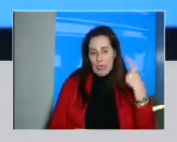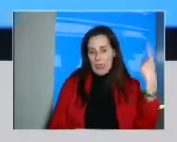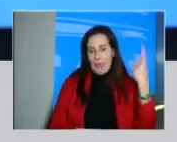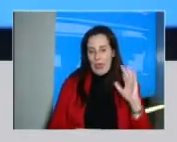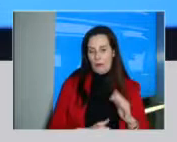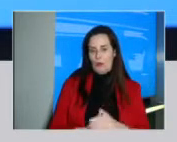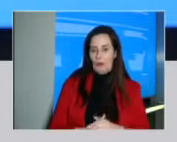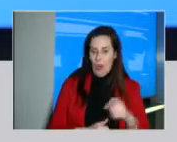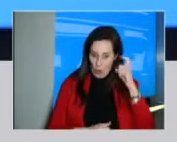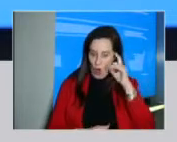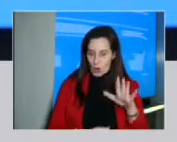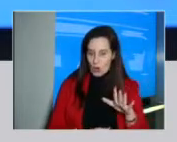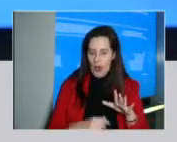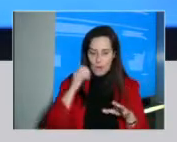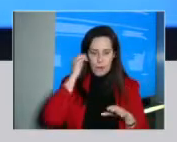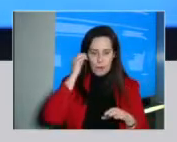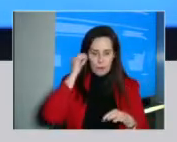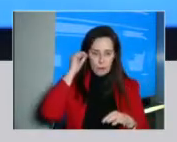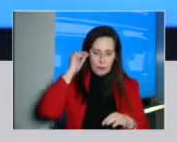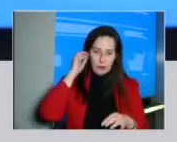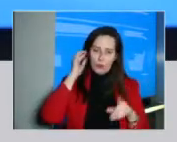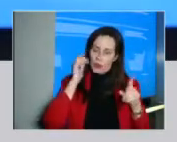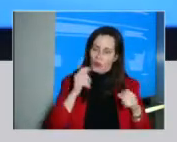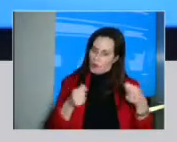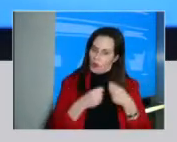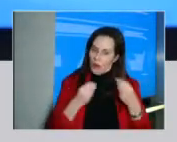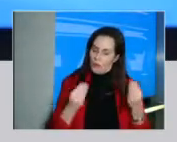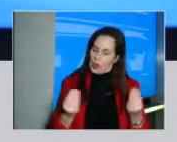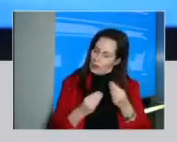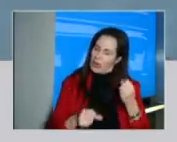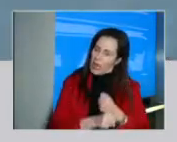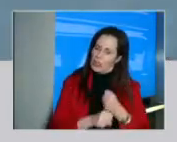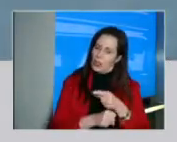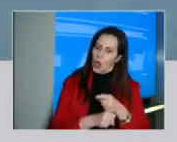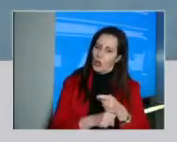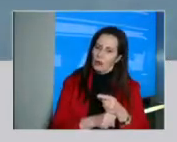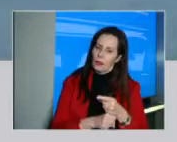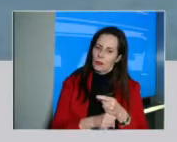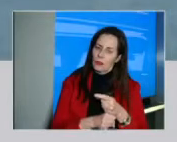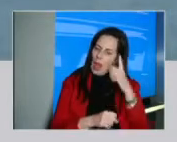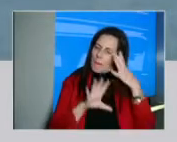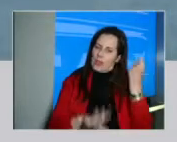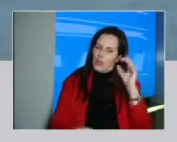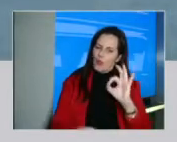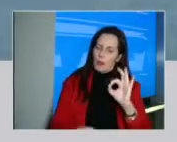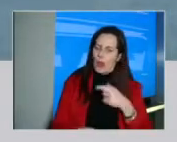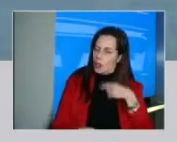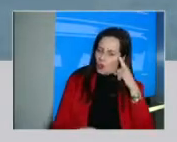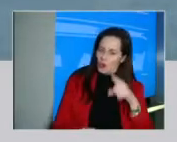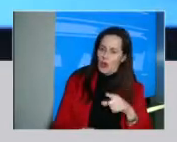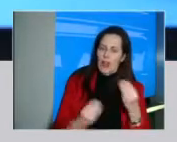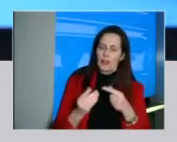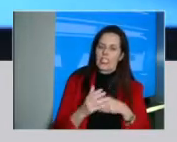בעצמה. אתה חושב אבל שיכול להיות פרטנר טוב ליישום המסקנות שלכם? אני לא חושב שהעניין